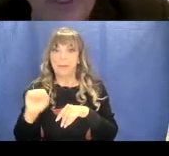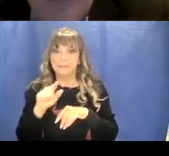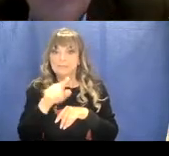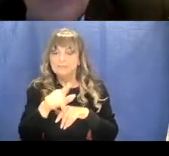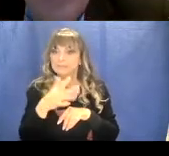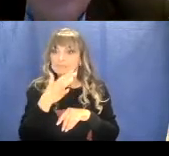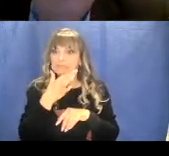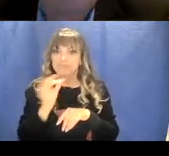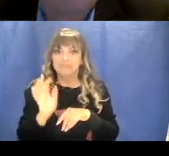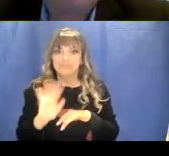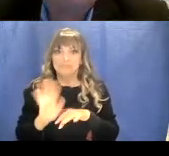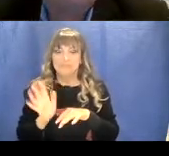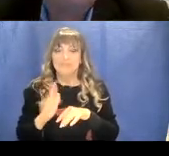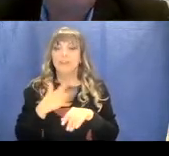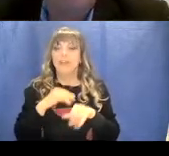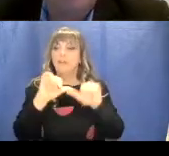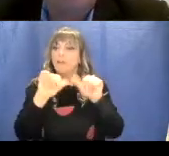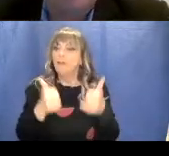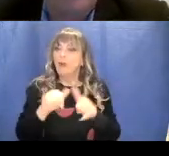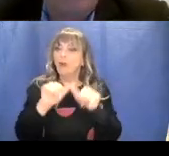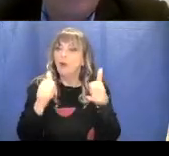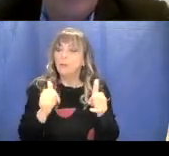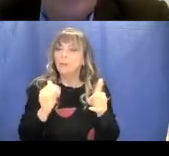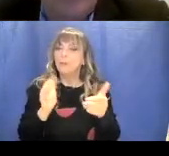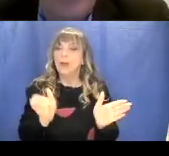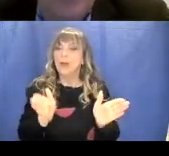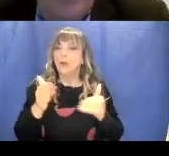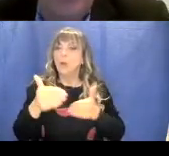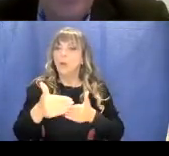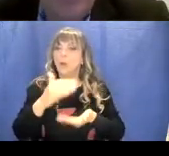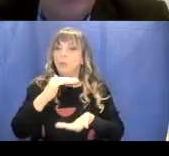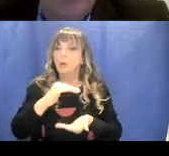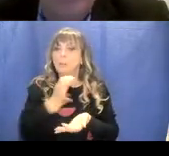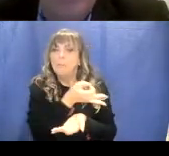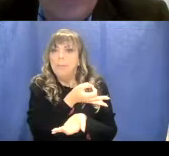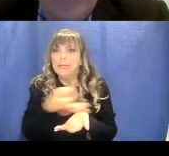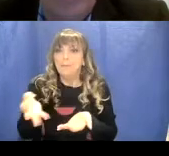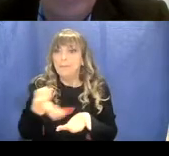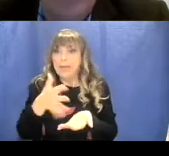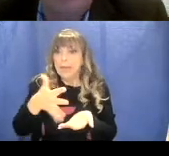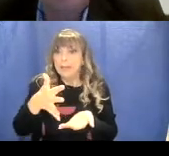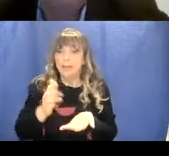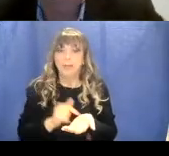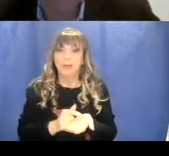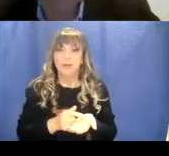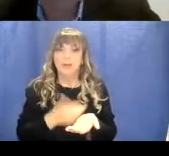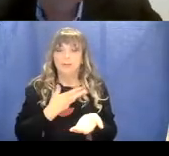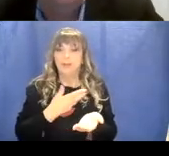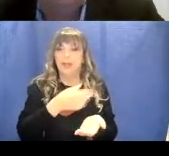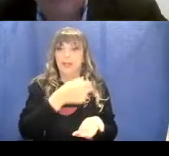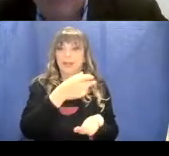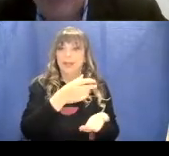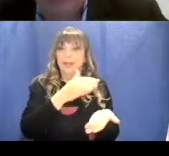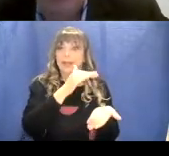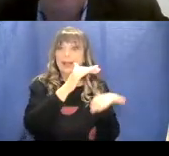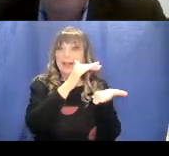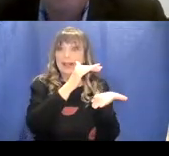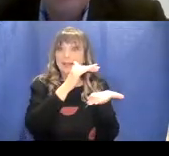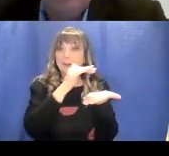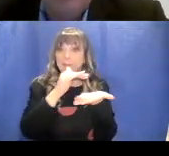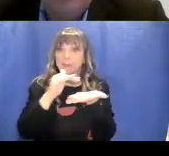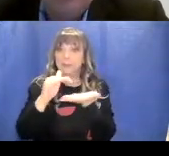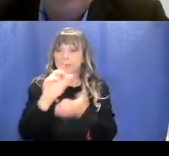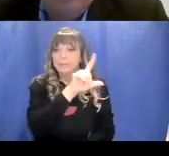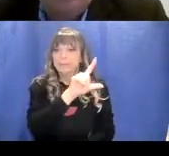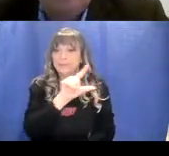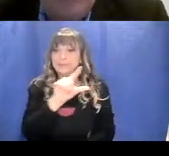una forma cubica quasi perfetta e qui sono ordinati dal più grande al più piccolo